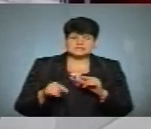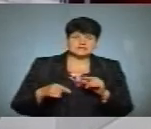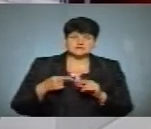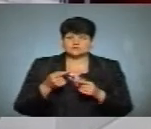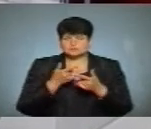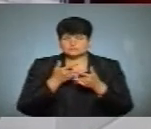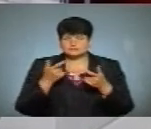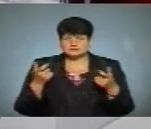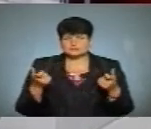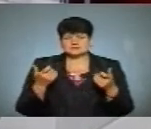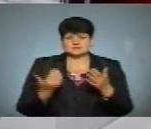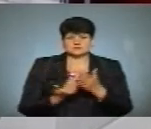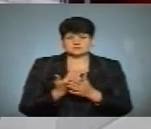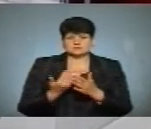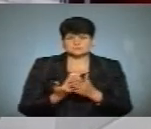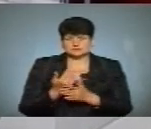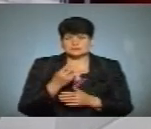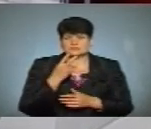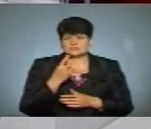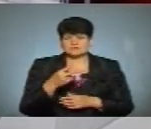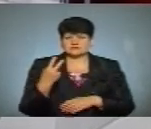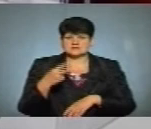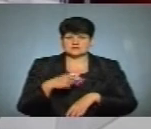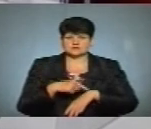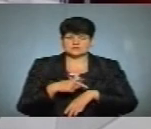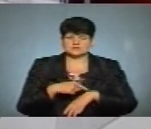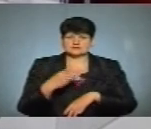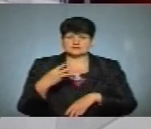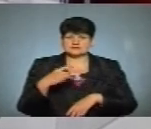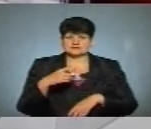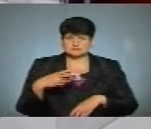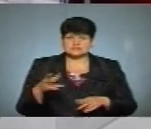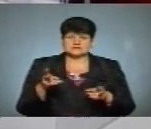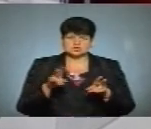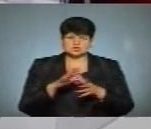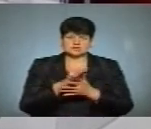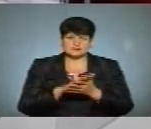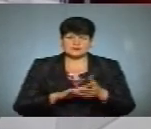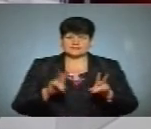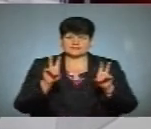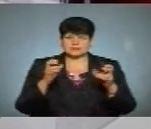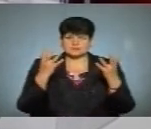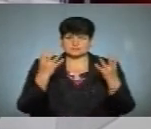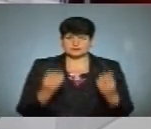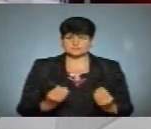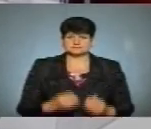інформаційне оновлення на телеканалі ЮА Тернопіль. Дивіться о 20:30 і залишайтеся з нами. Далі в ефірі «Тема дня».